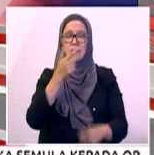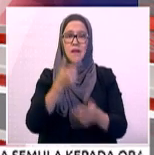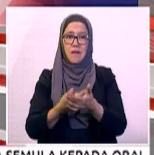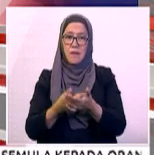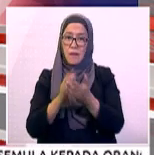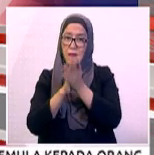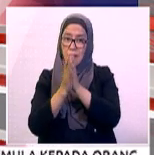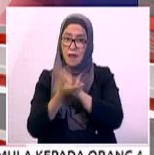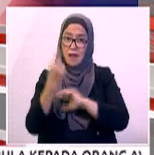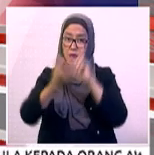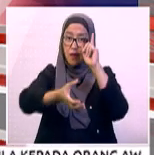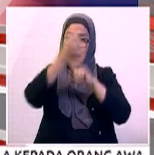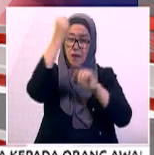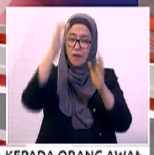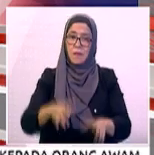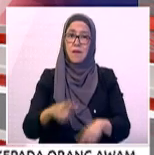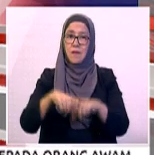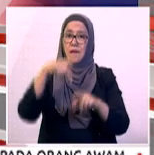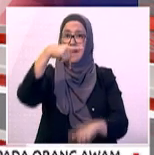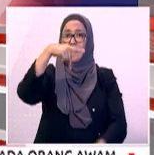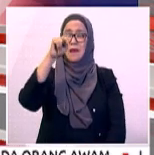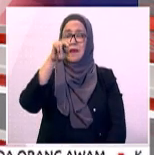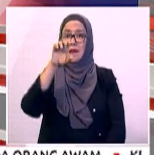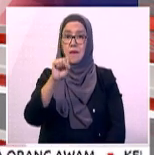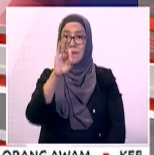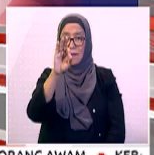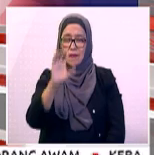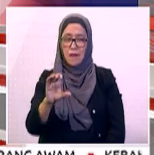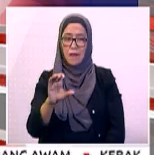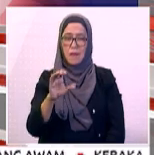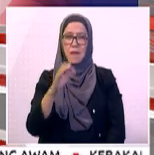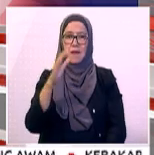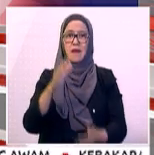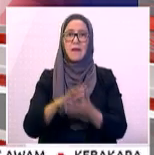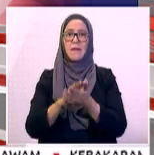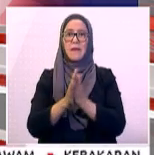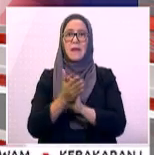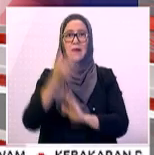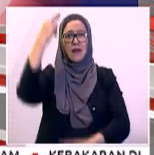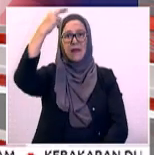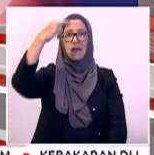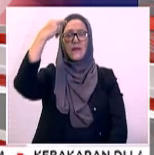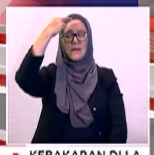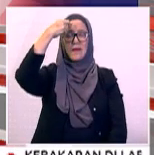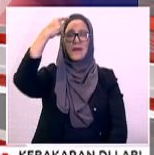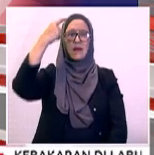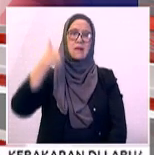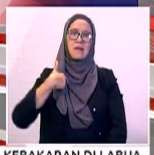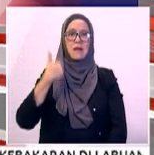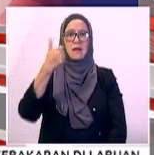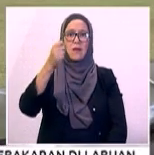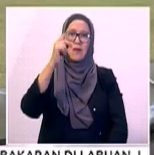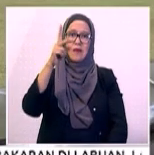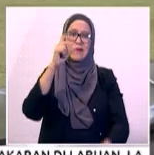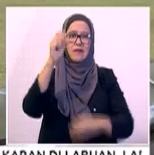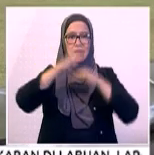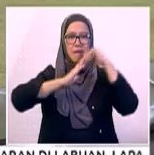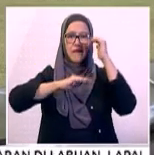FC pada perlawanan Liga Super yang lepas sebagai alasan untuk kekal selesa.